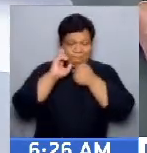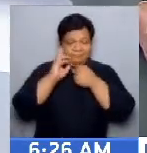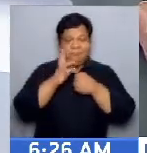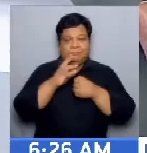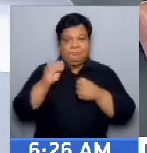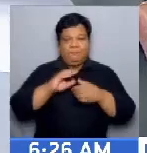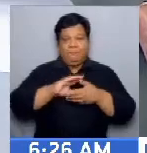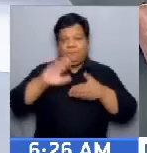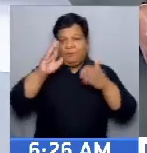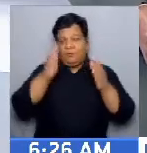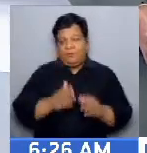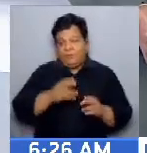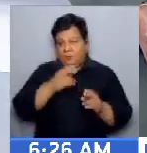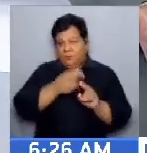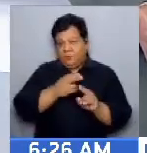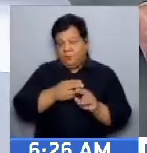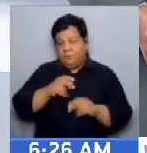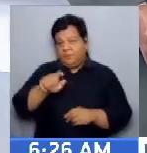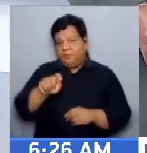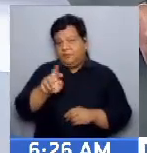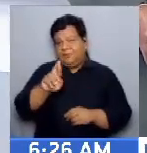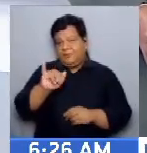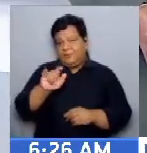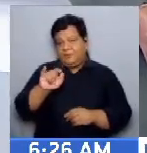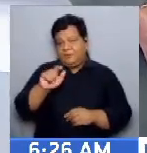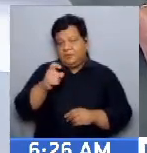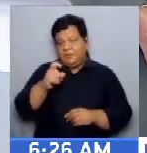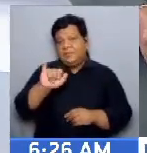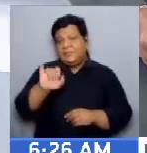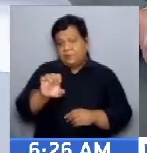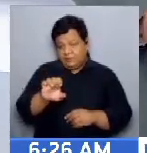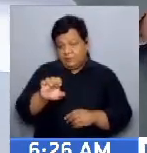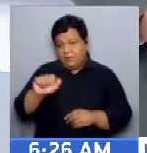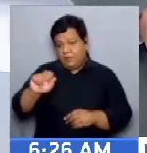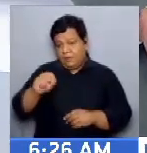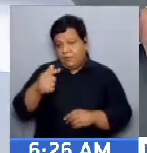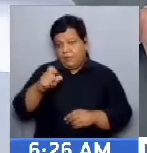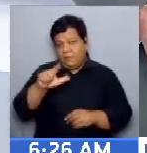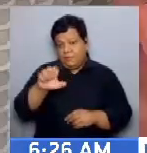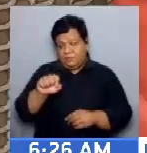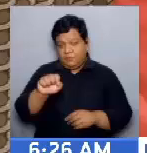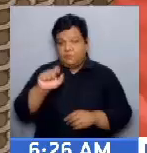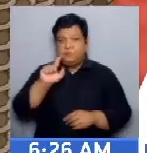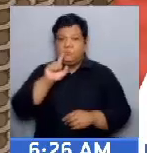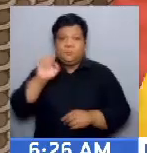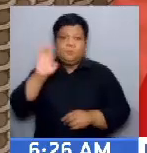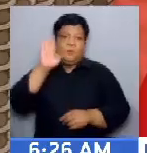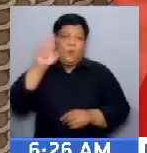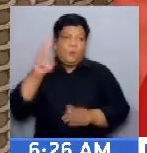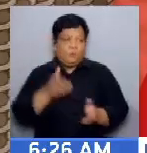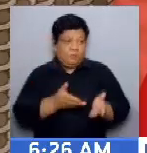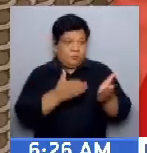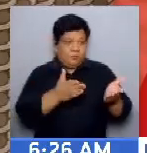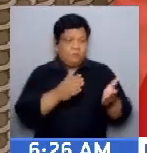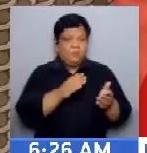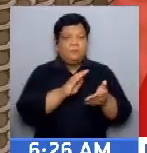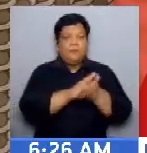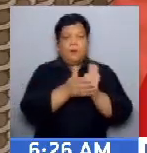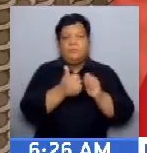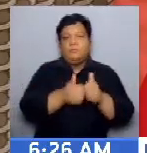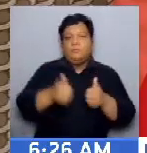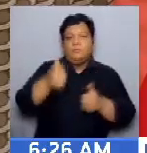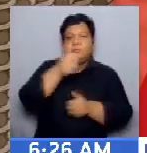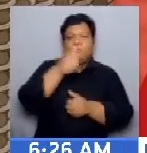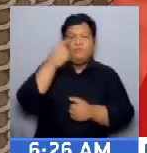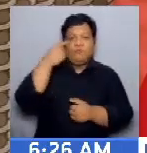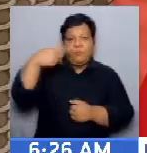ang alok sa kanya ni President-elect Bongbong Marcos na maging kanyang press secretary. Pamumunuan ni Angeles ang Presidential Communications Operations